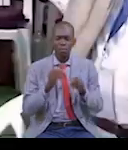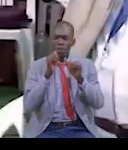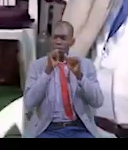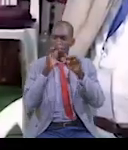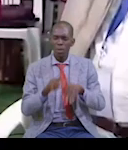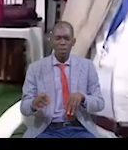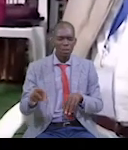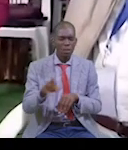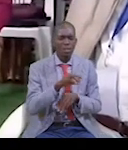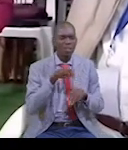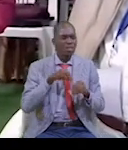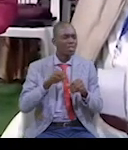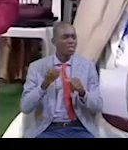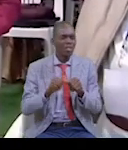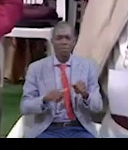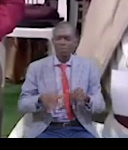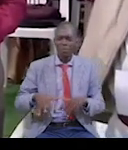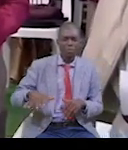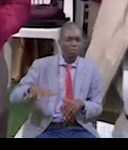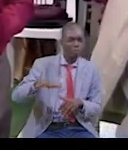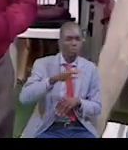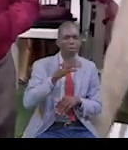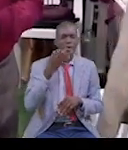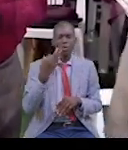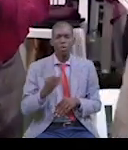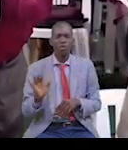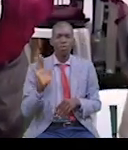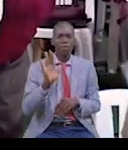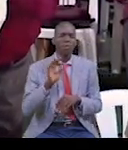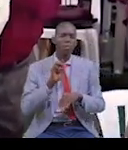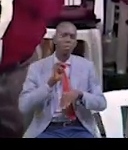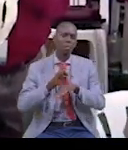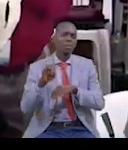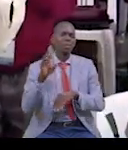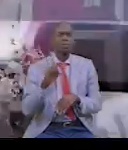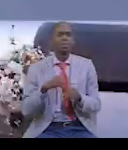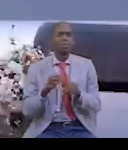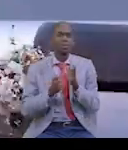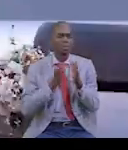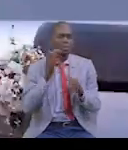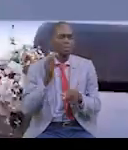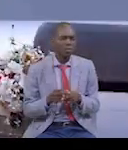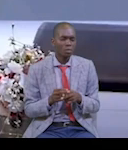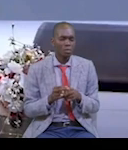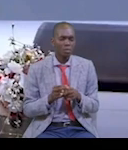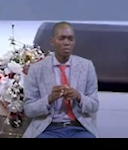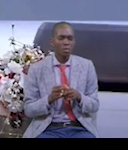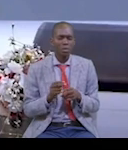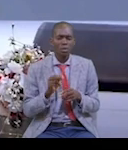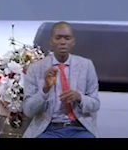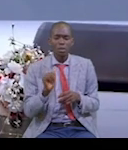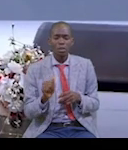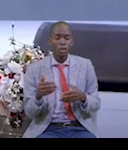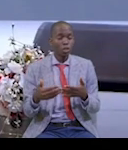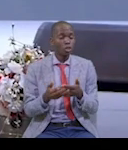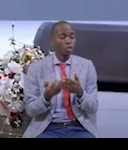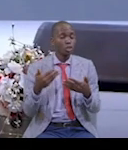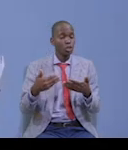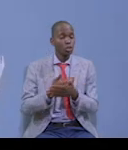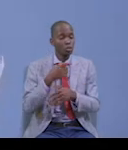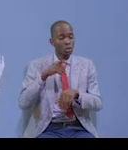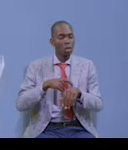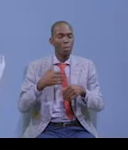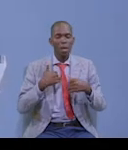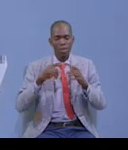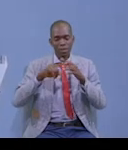them in every area of ministry. సేవా పరిచర్య ప్రతి కోణములో వారిని ఆశీర్వదించండి. A new time has started in